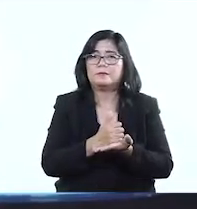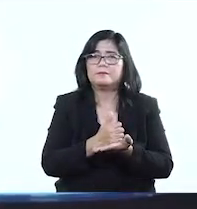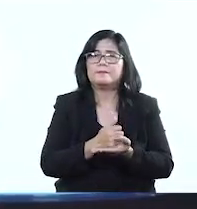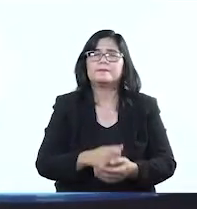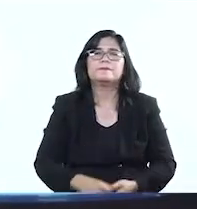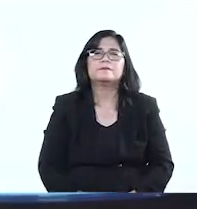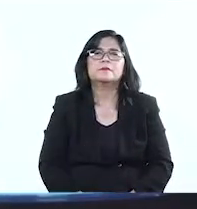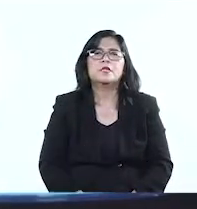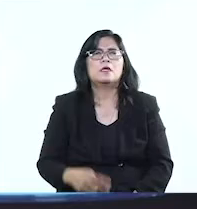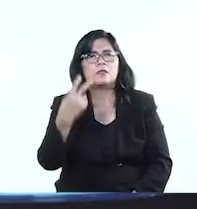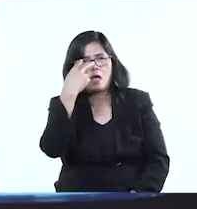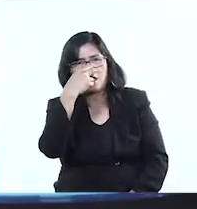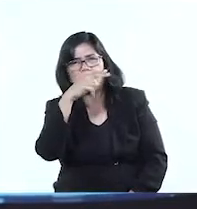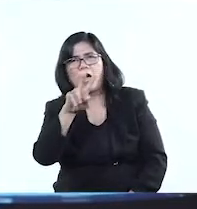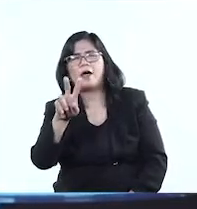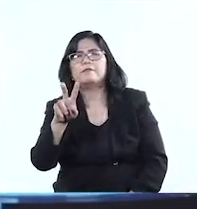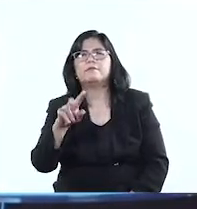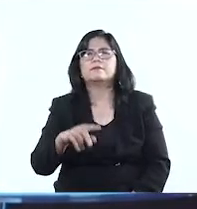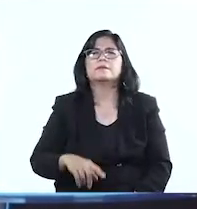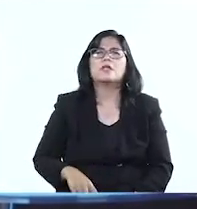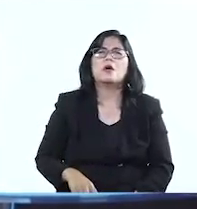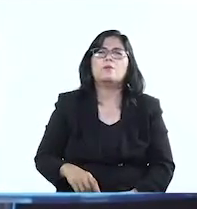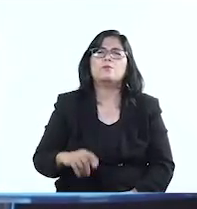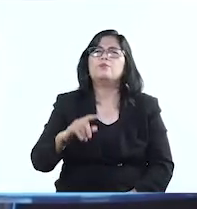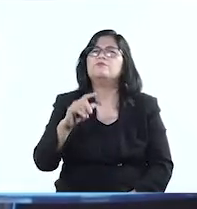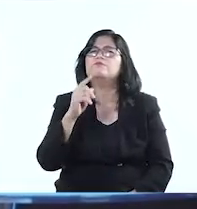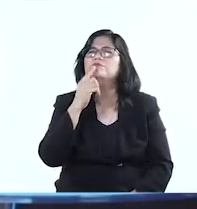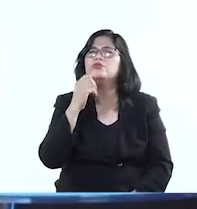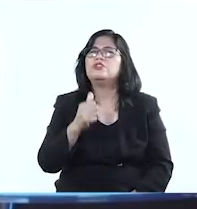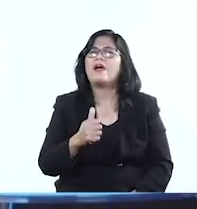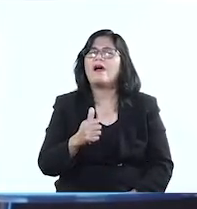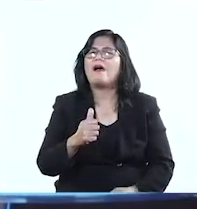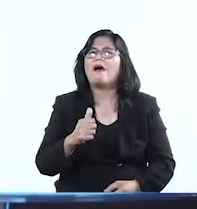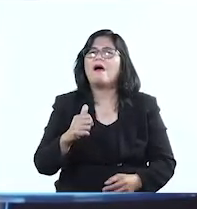tetapi kita lihat bahwa presiden yang terhormat punya hati yang bersih